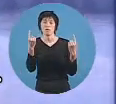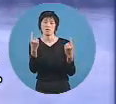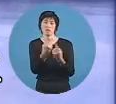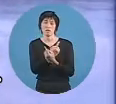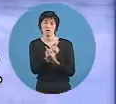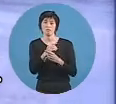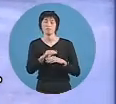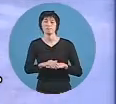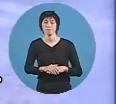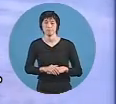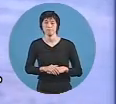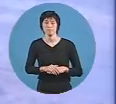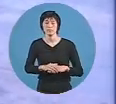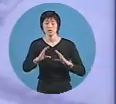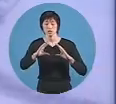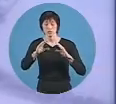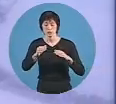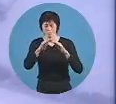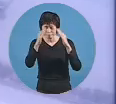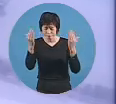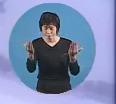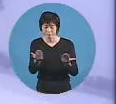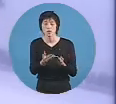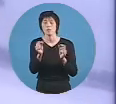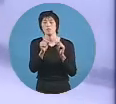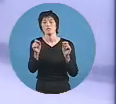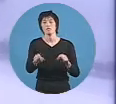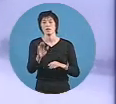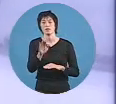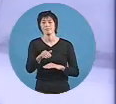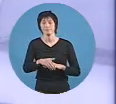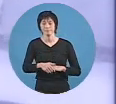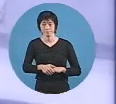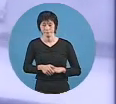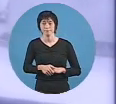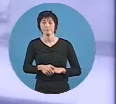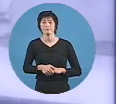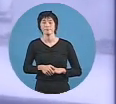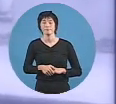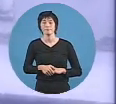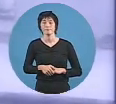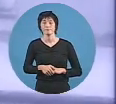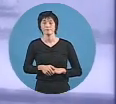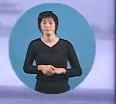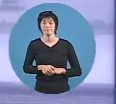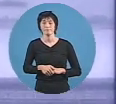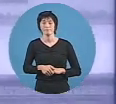化、ゴミはすでに地球規模の問題に発展しているのです。